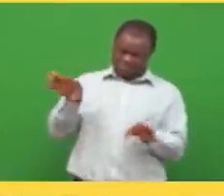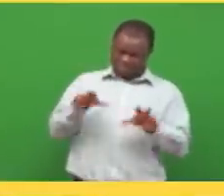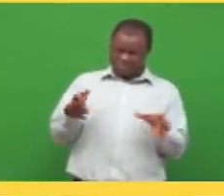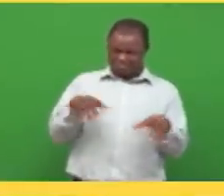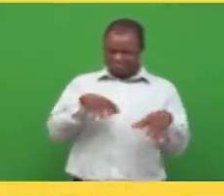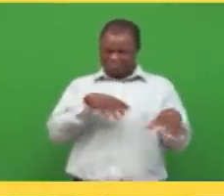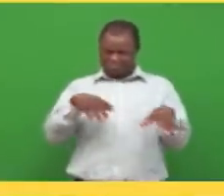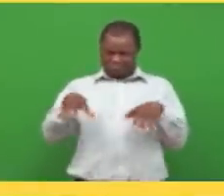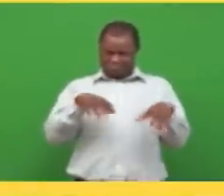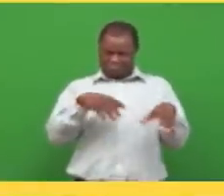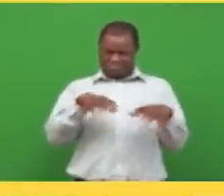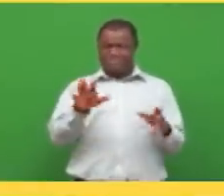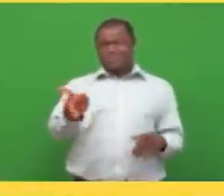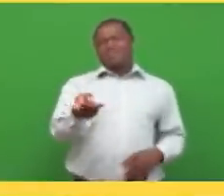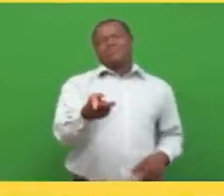nyopora